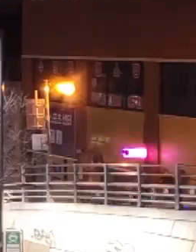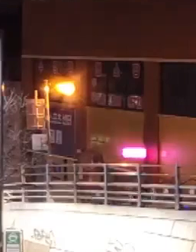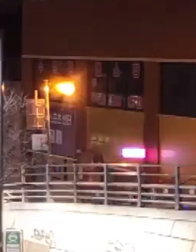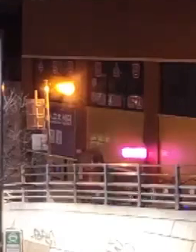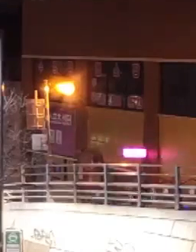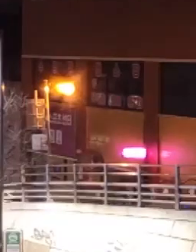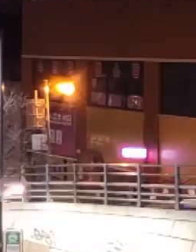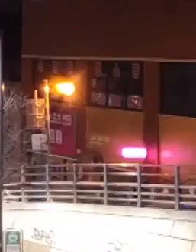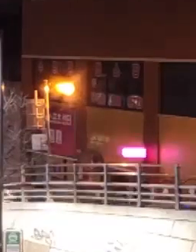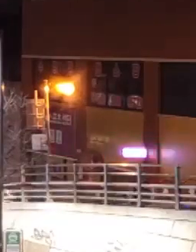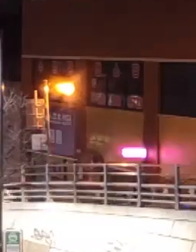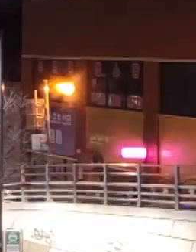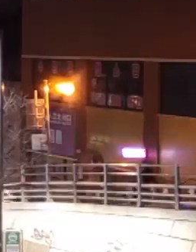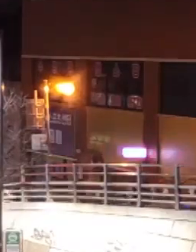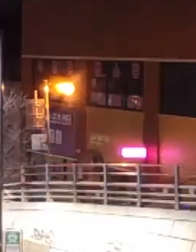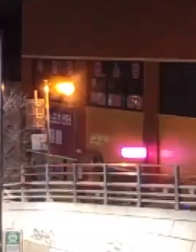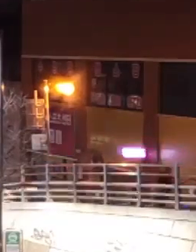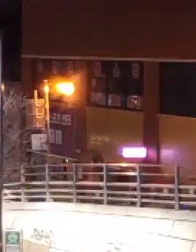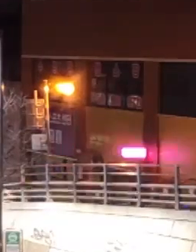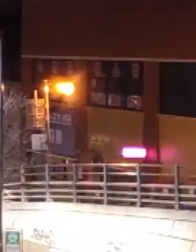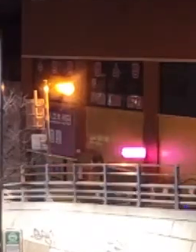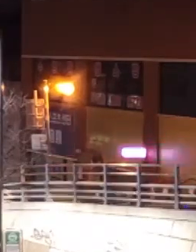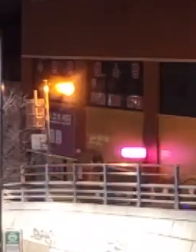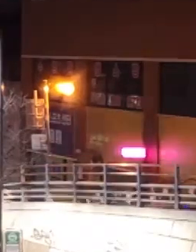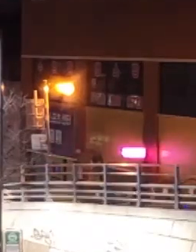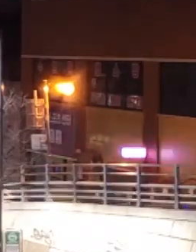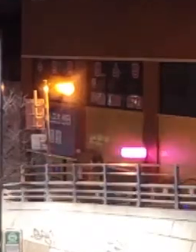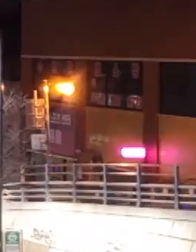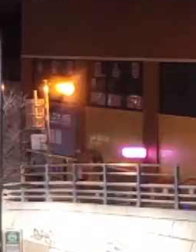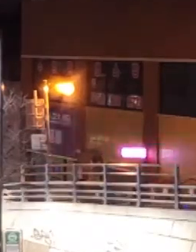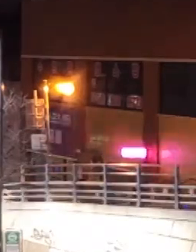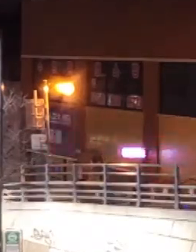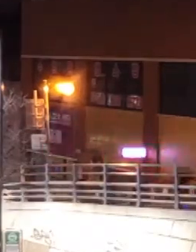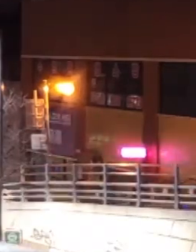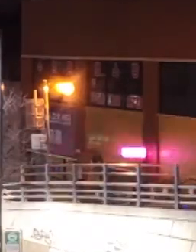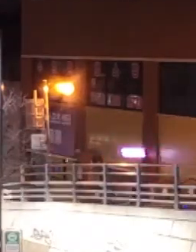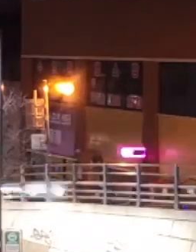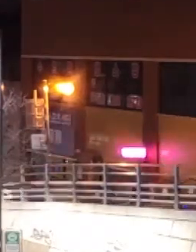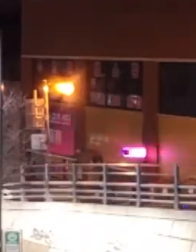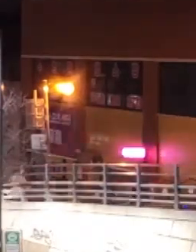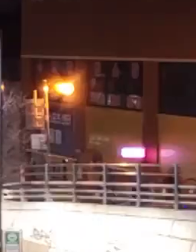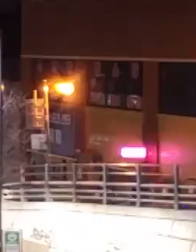여러분은 지금 CTS 뉴스를 시청하고 계십니다.